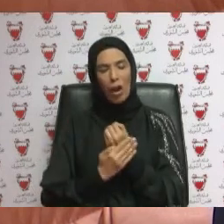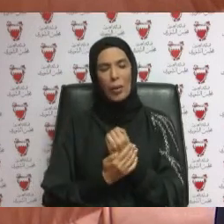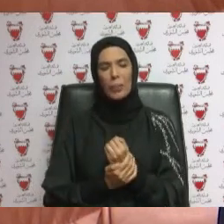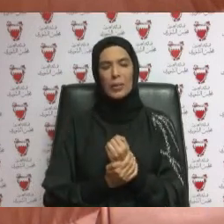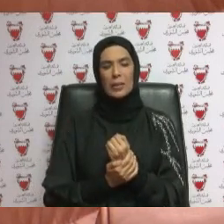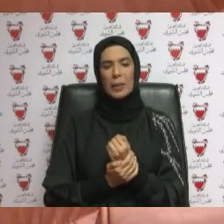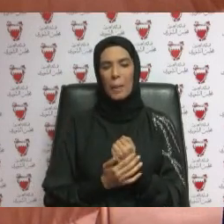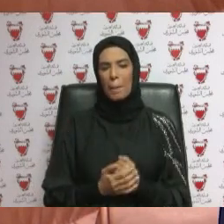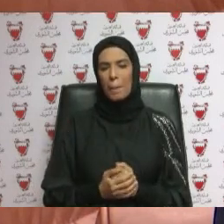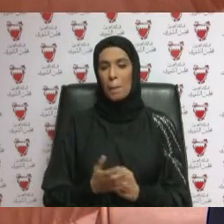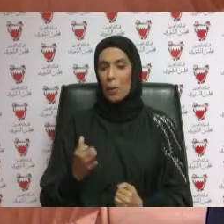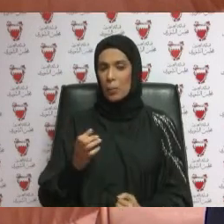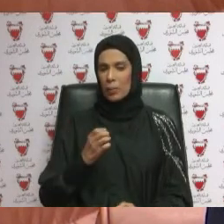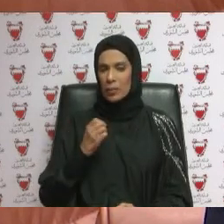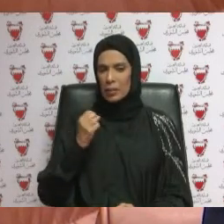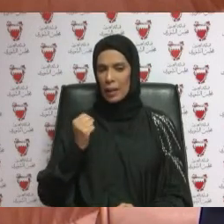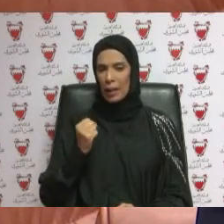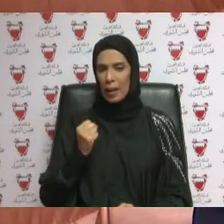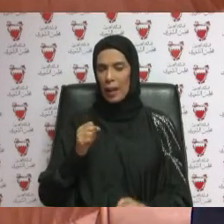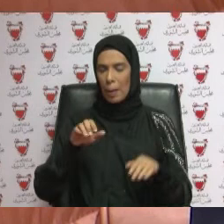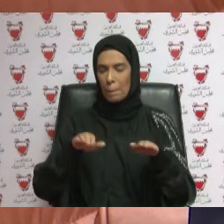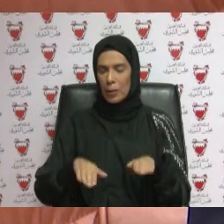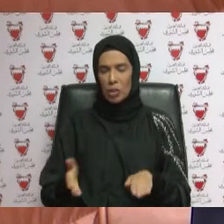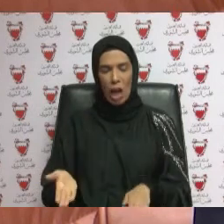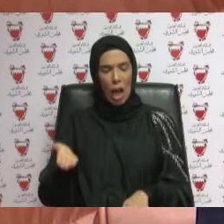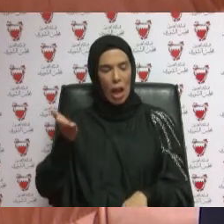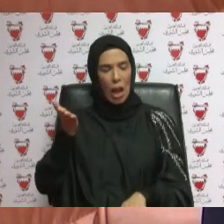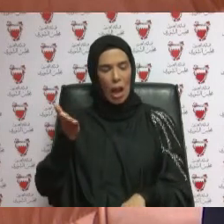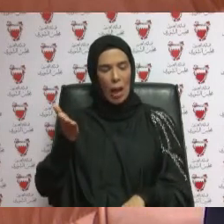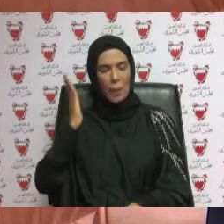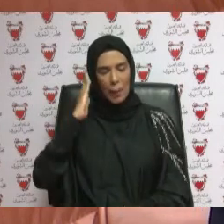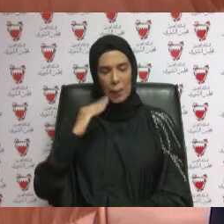الرعاية التي تحصل عليها من قبل المجلس الأعلى للمرأة.